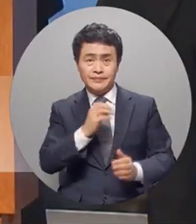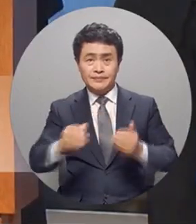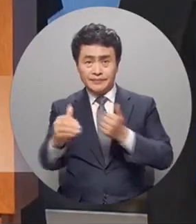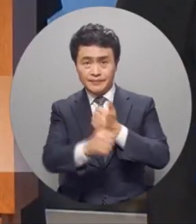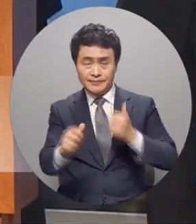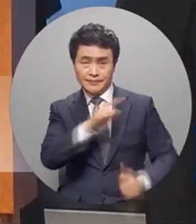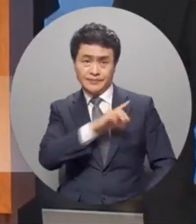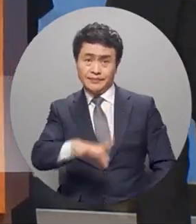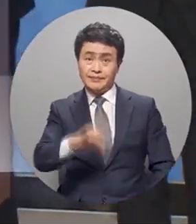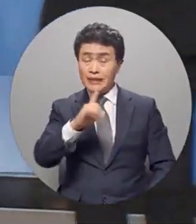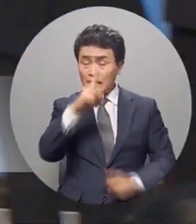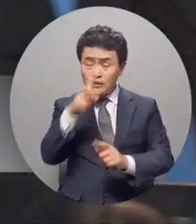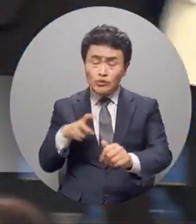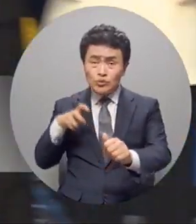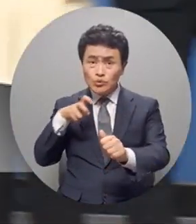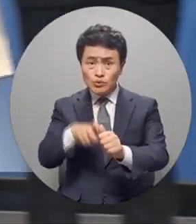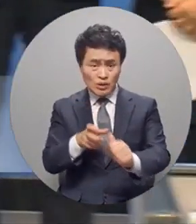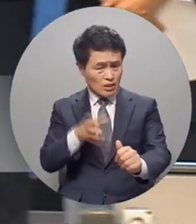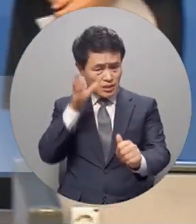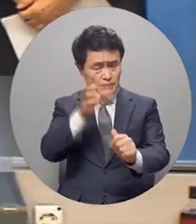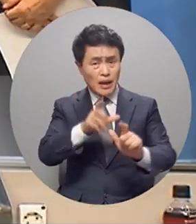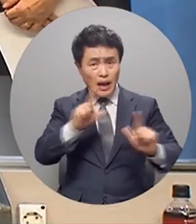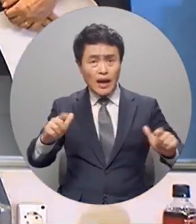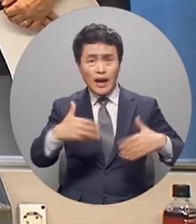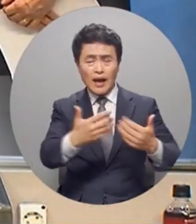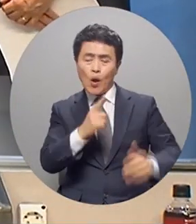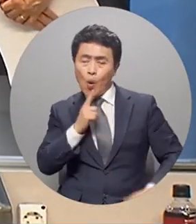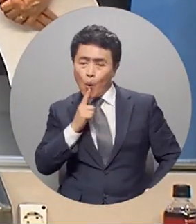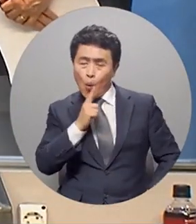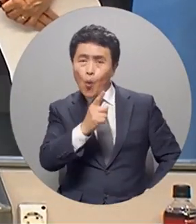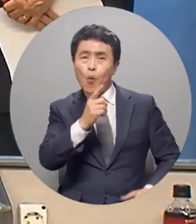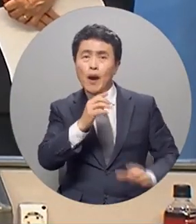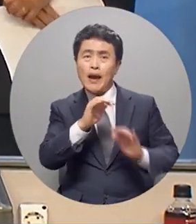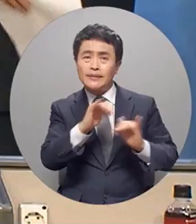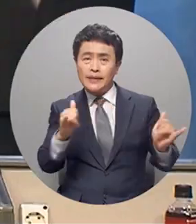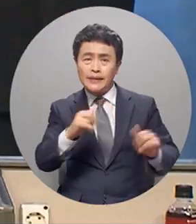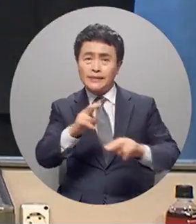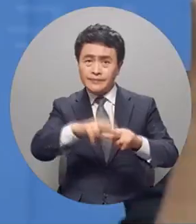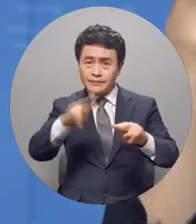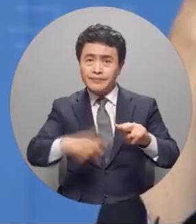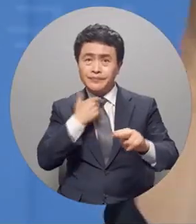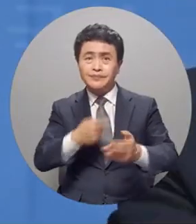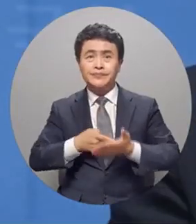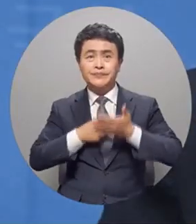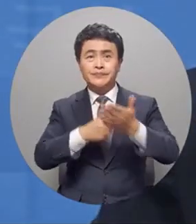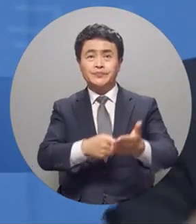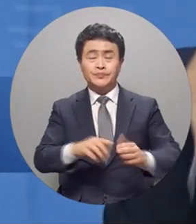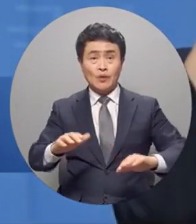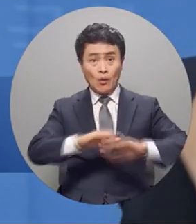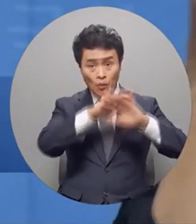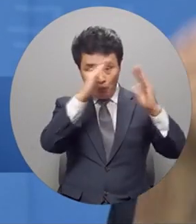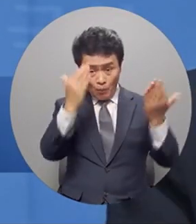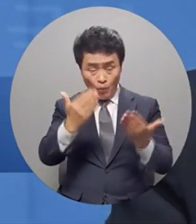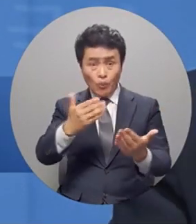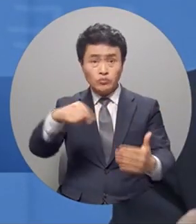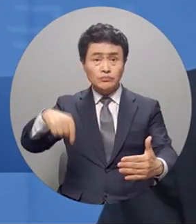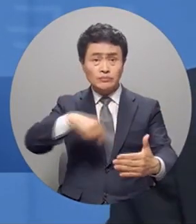먼저 이 후보자는 임명 대상이 아닌 고발 대상이라며 사퇴를 촉구했습니다. 모든 면에서